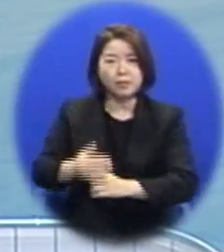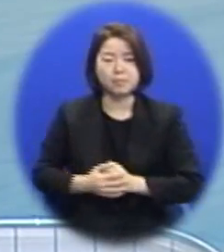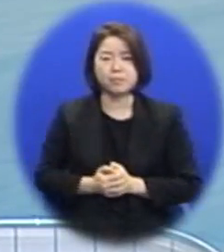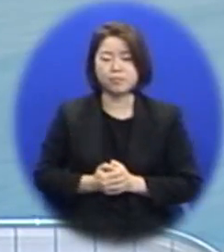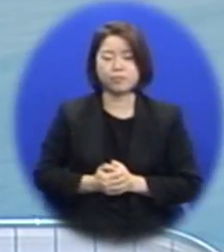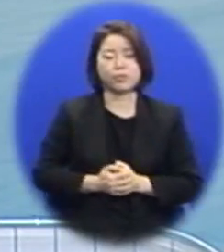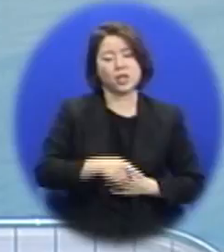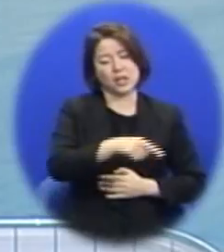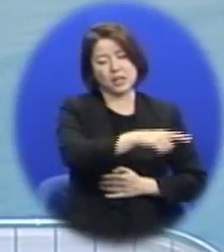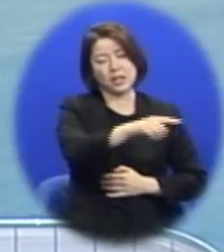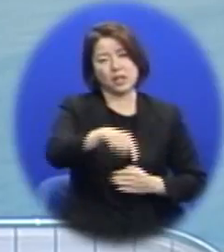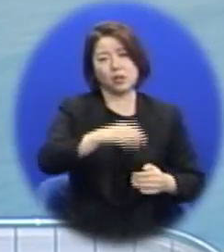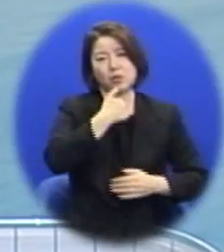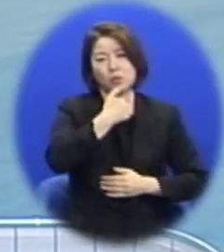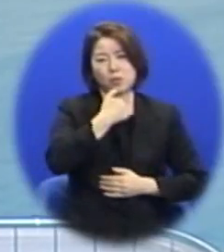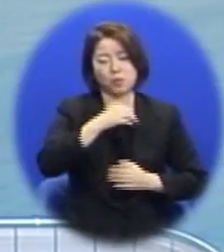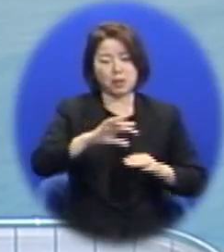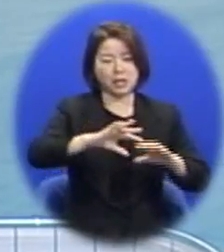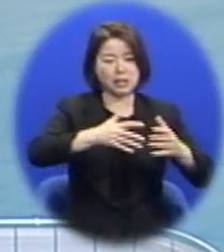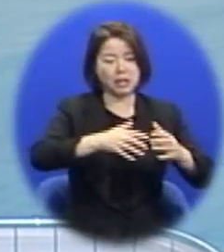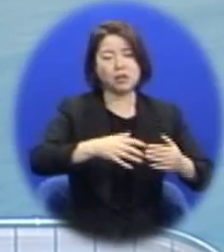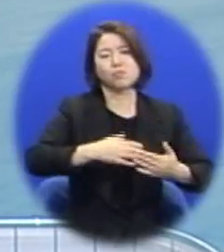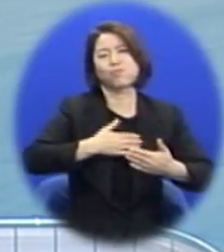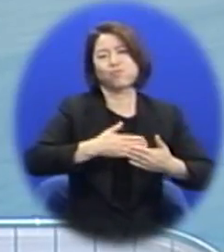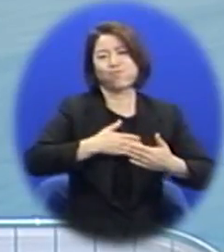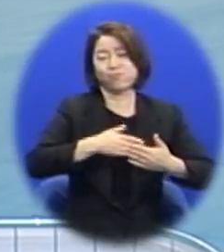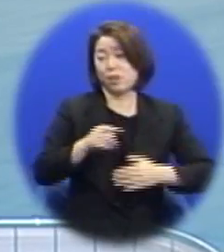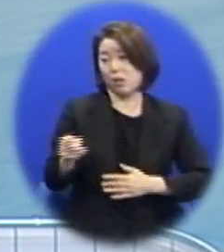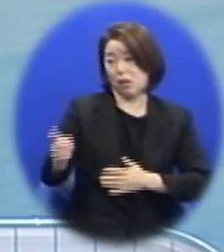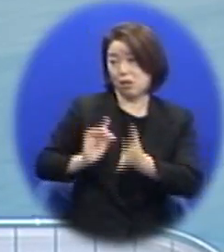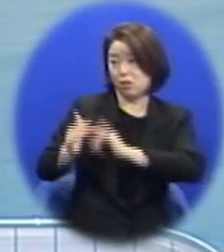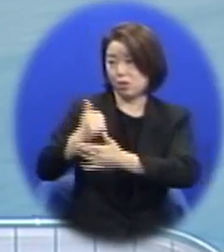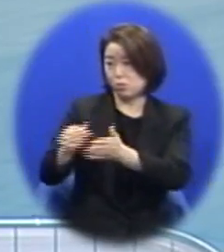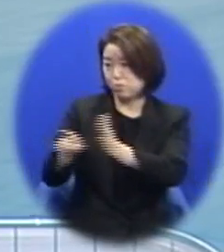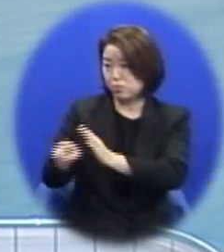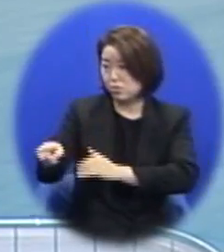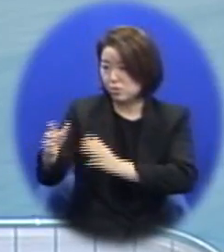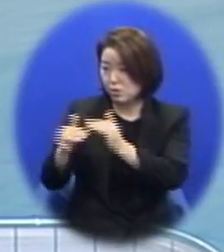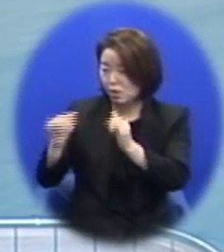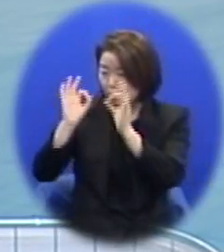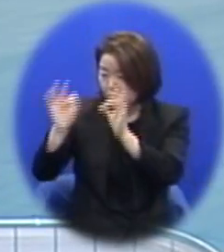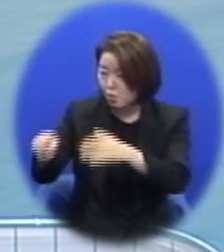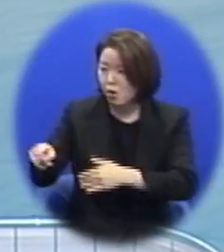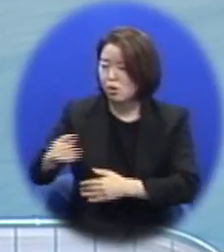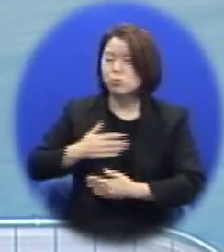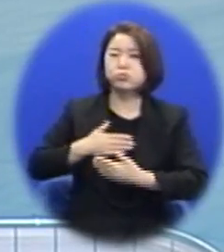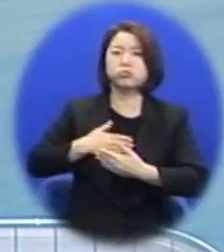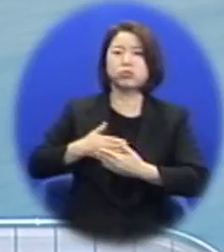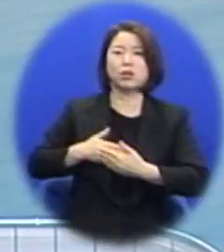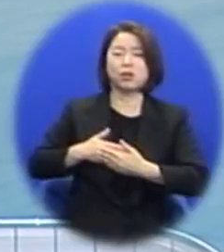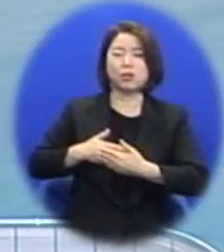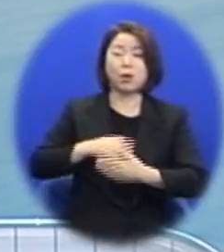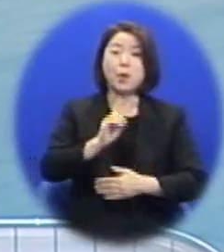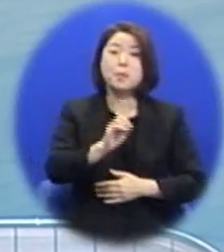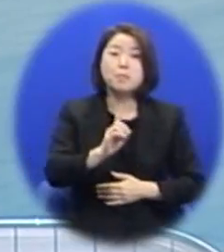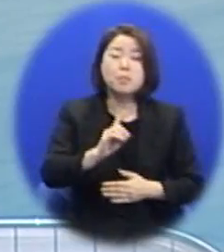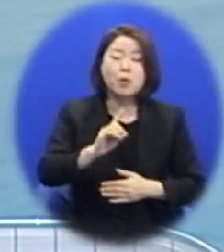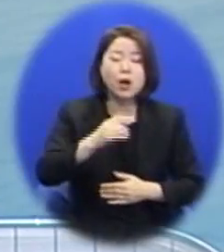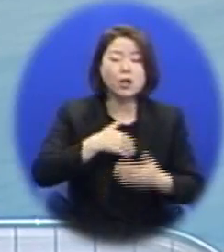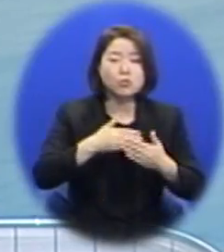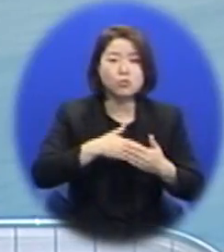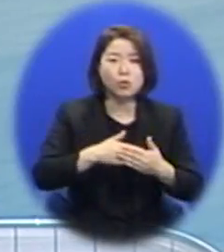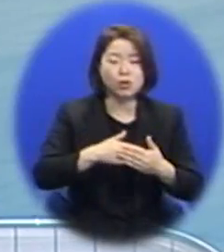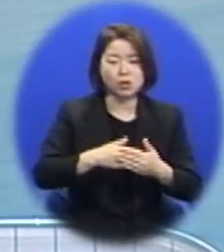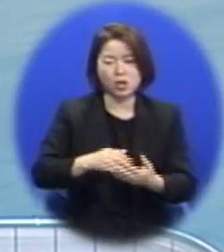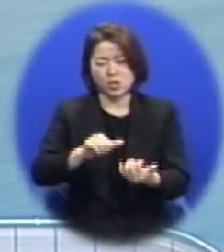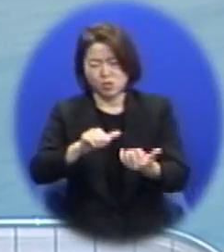두려움 때문이었어요. 예수 믿는 사람이 두려운 거예요. 아니 세상에 뭐가 두렵습니까? 죽어도